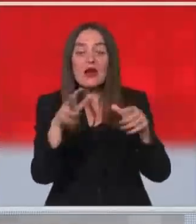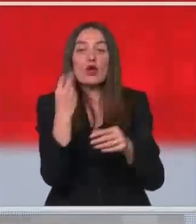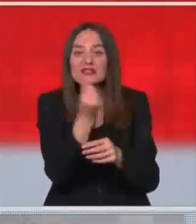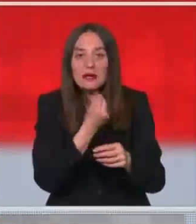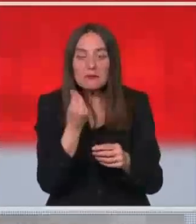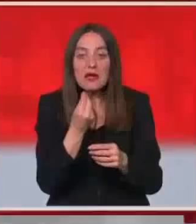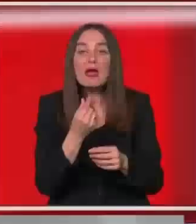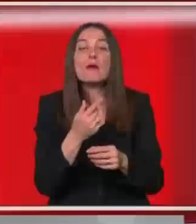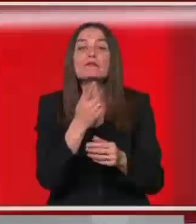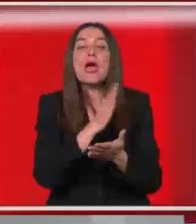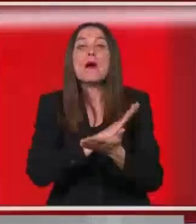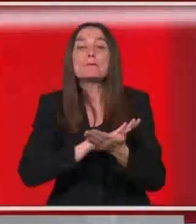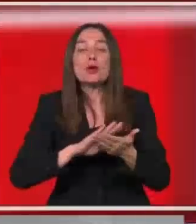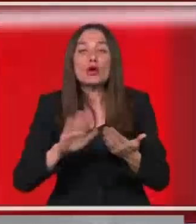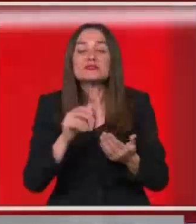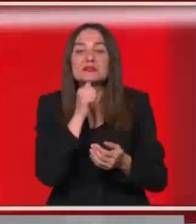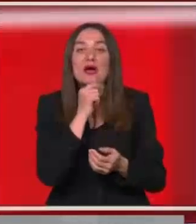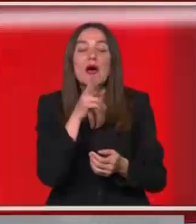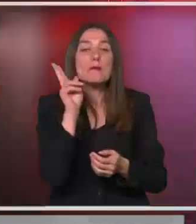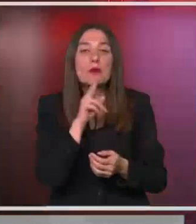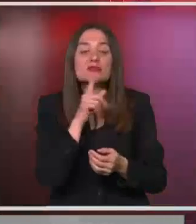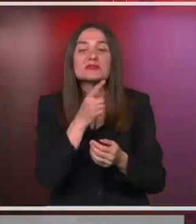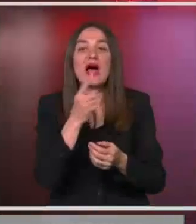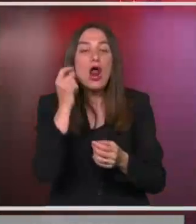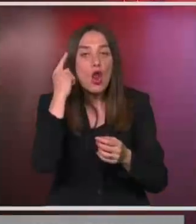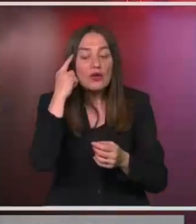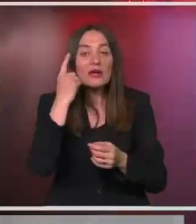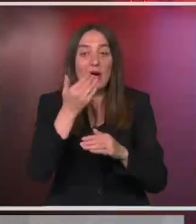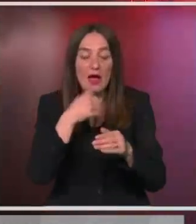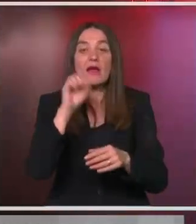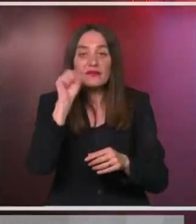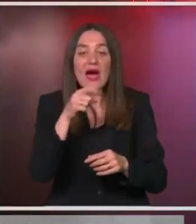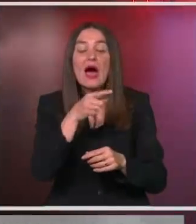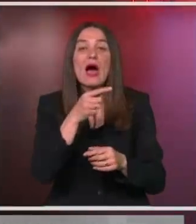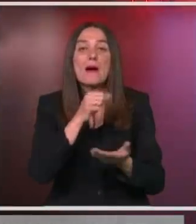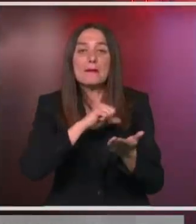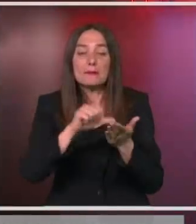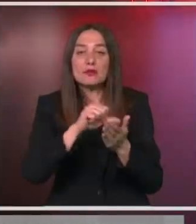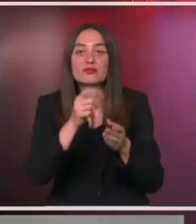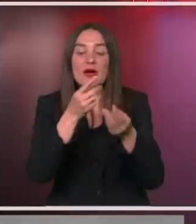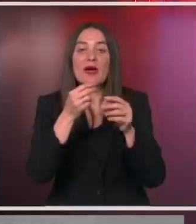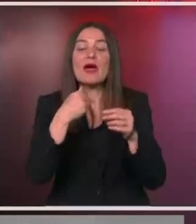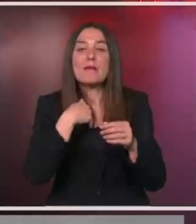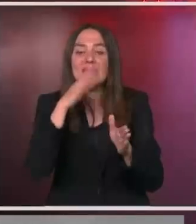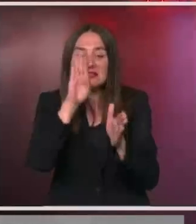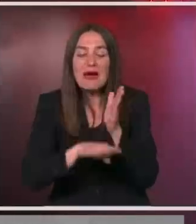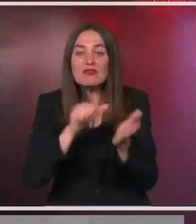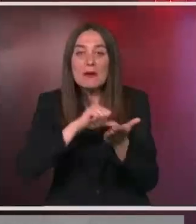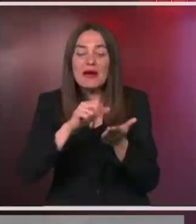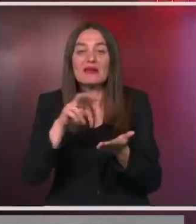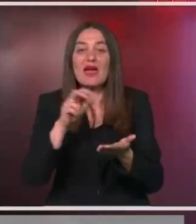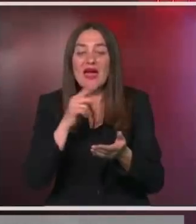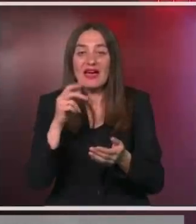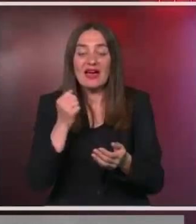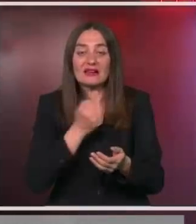Dakle, vrlo je prosta, jednostavna logika iza toga. Da, poštovane banke, smanjujemo rizik maksimalno. Država svojom